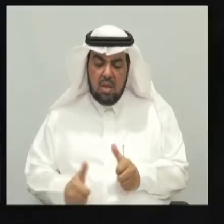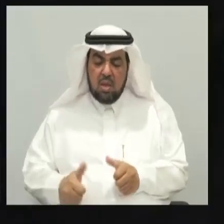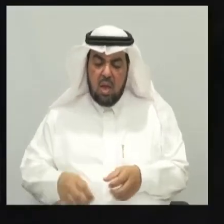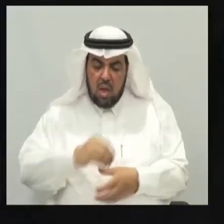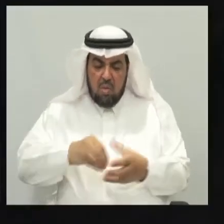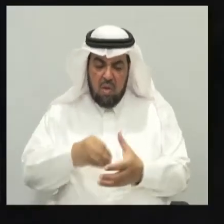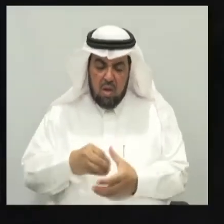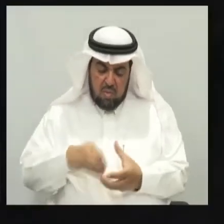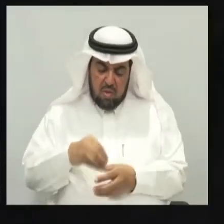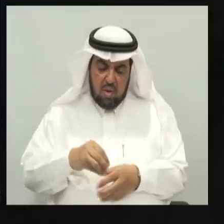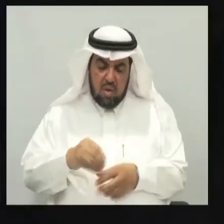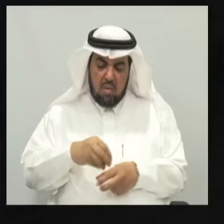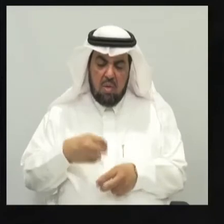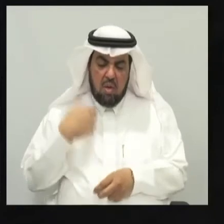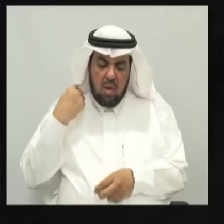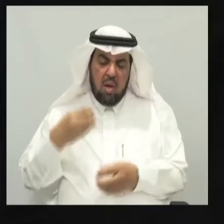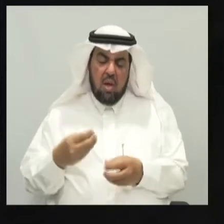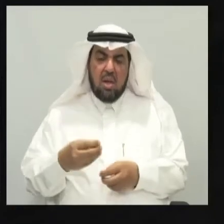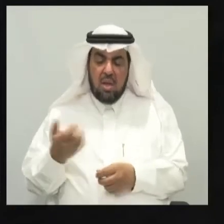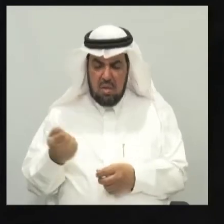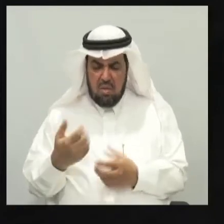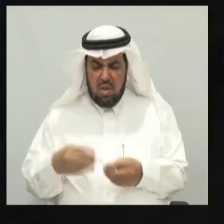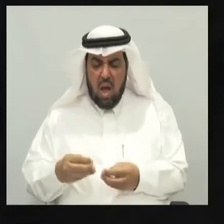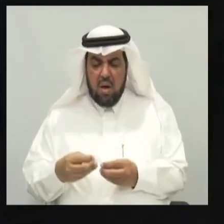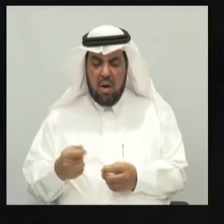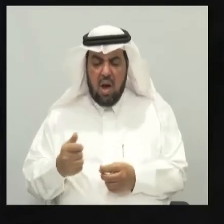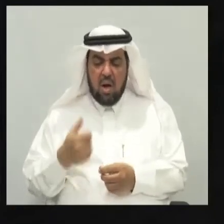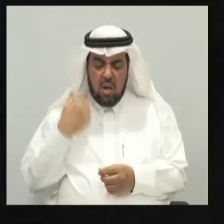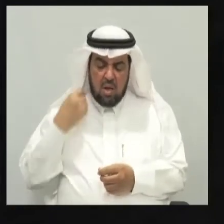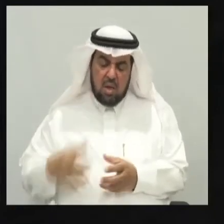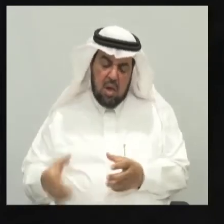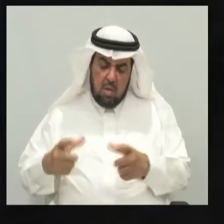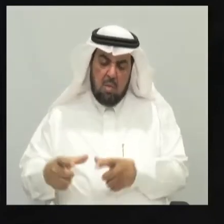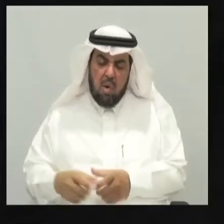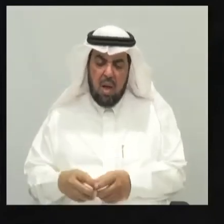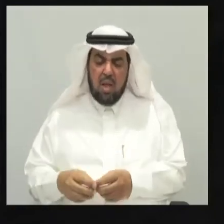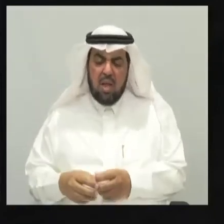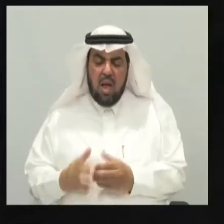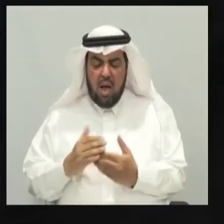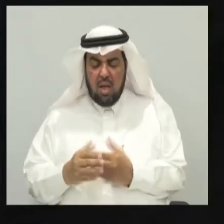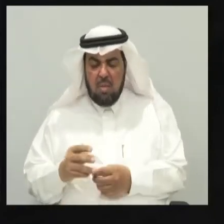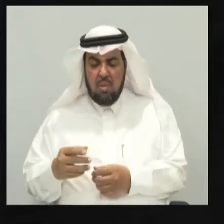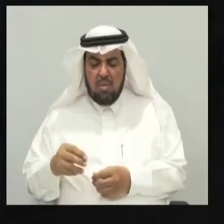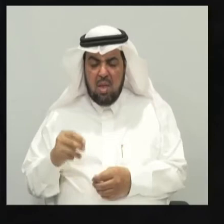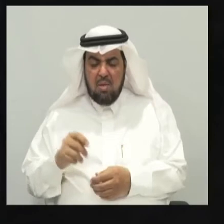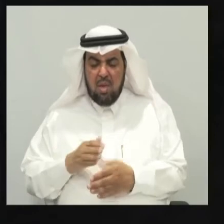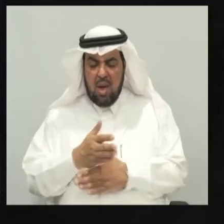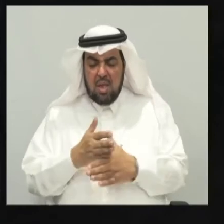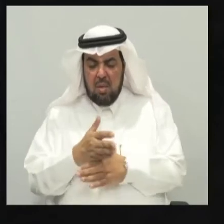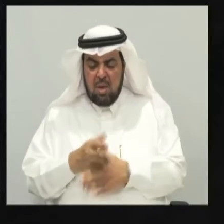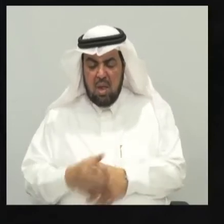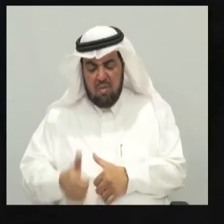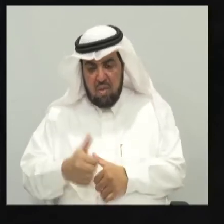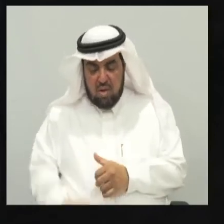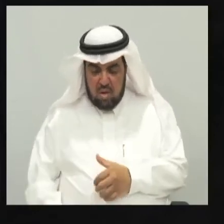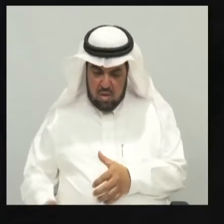نطبخ بها، لأن لو طبخنا بها تحترق يدينا، لذلك نستعيض عنها بمواد ماذا؟ عازلة مثل الخشب أو غيرها لكي لا